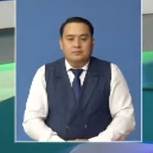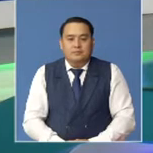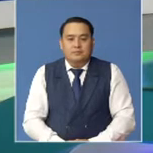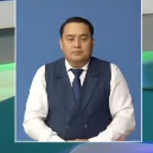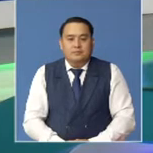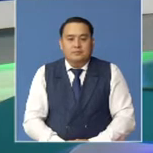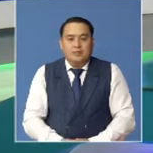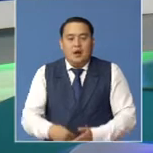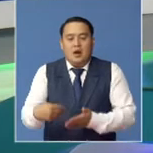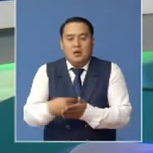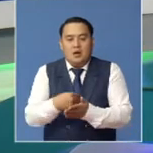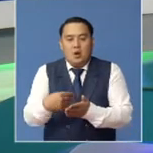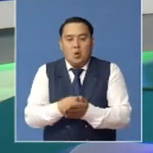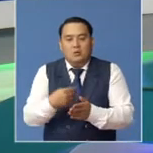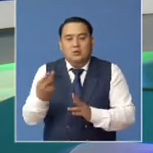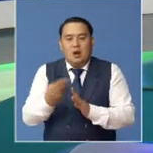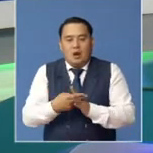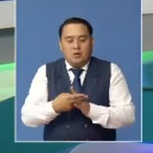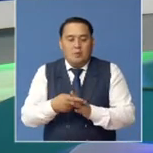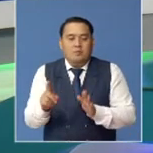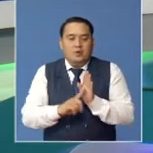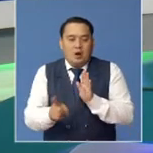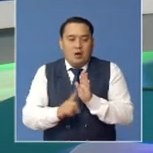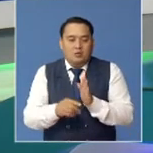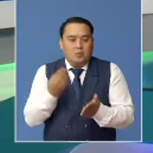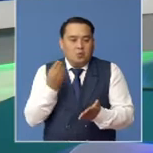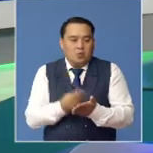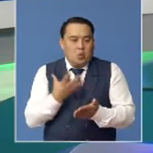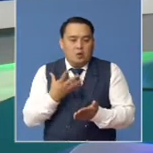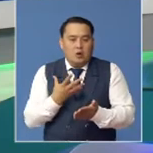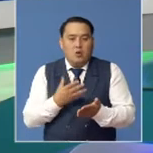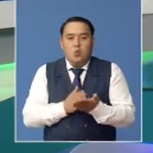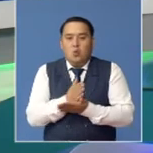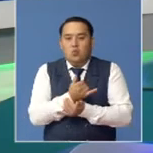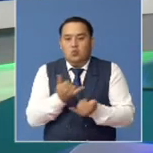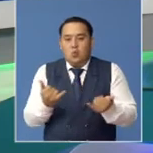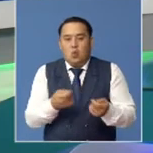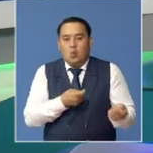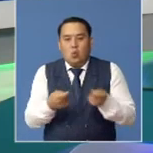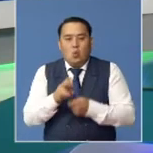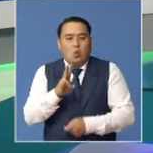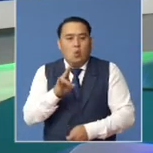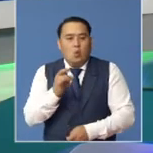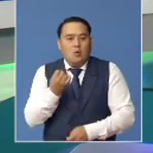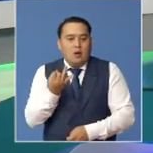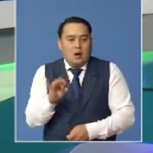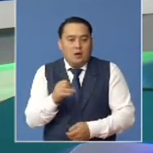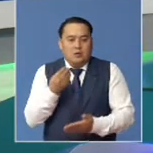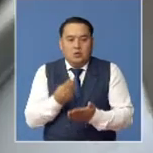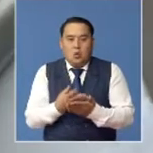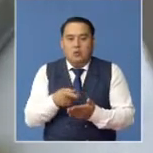Льготный проезд в общественном транспорте Алматы становится все более дорогостоящим. Отныне услуга перевыпуска карты «Онай» будет стоить